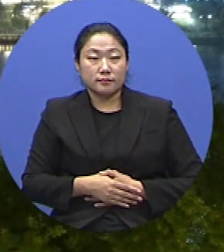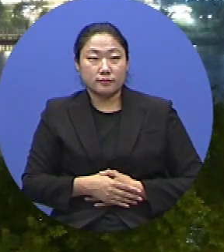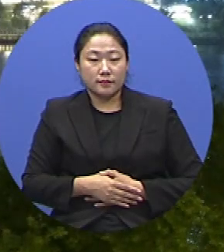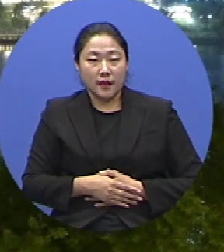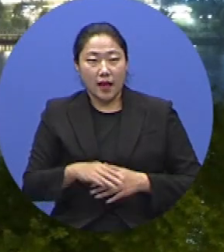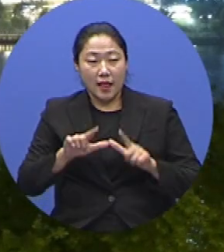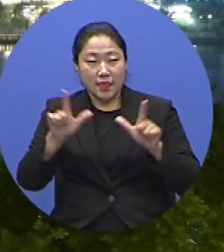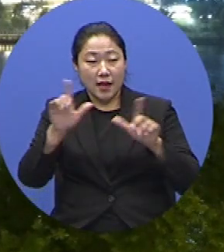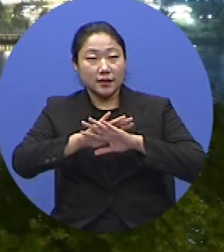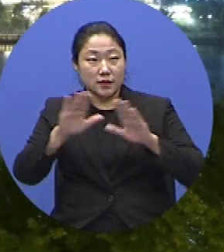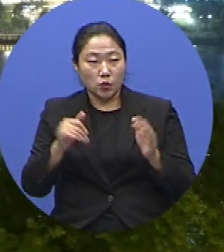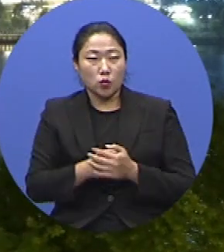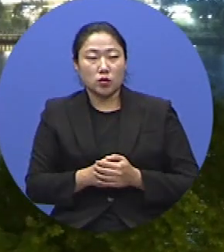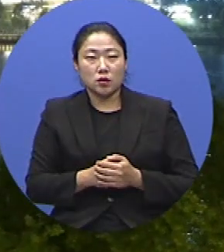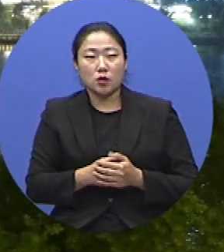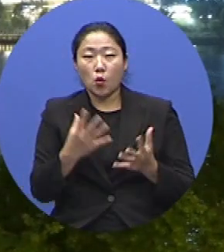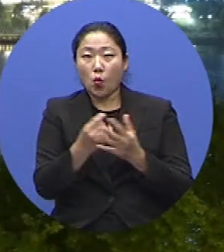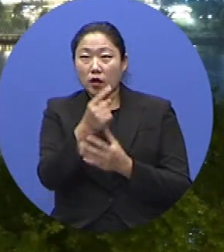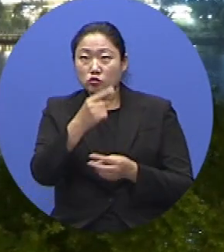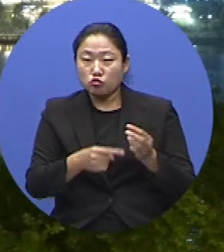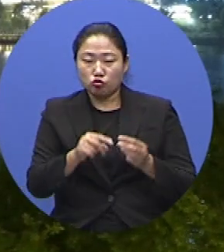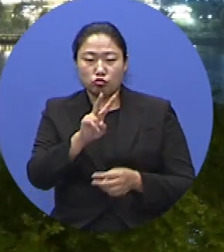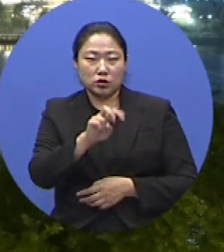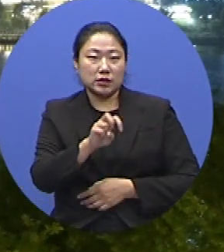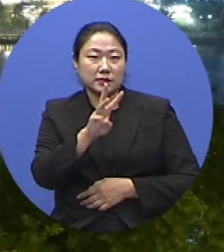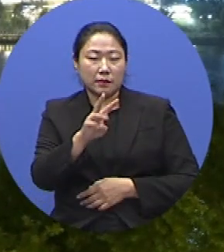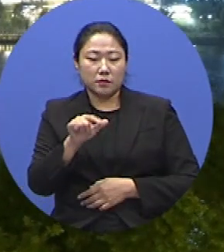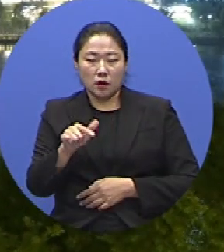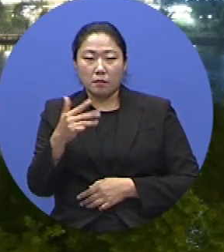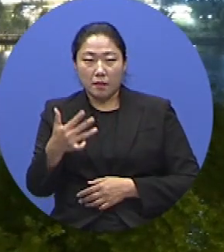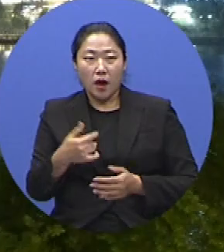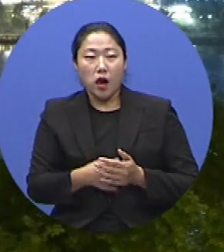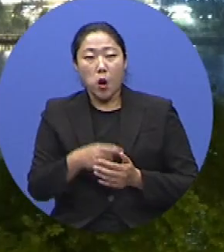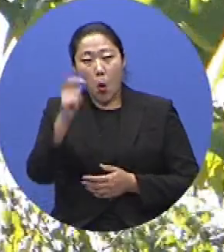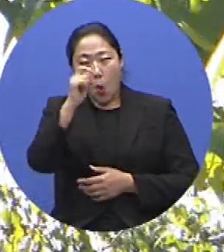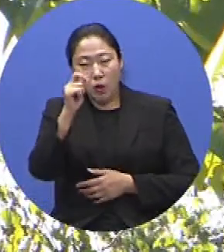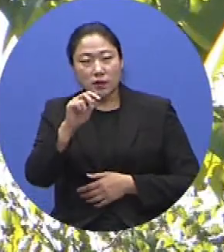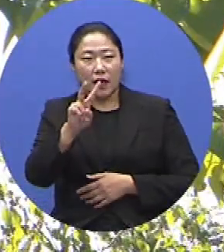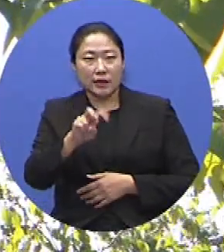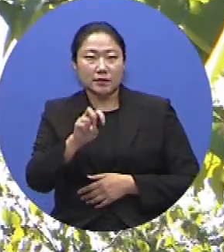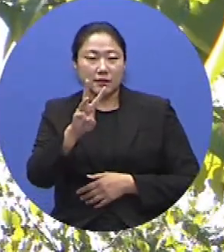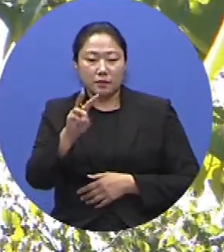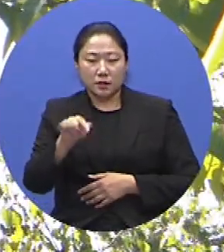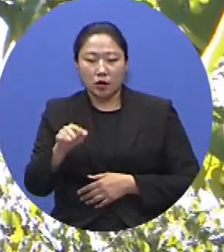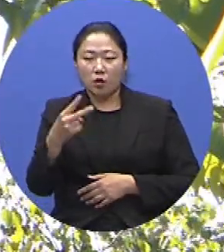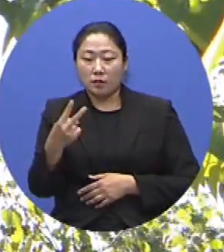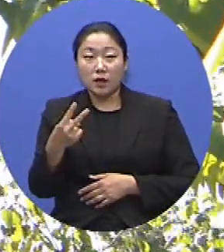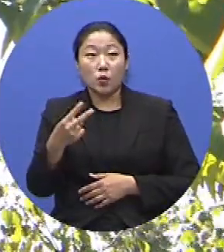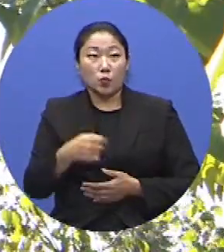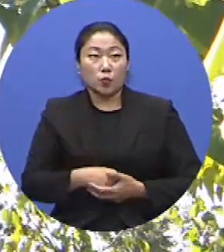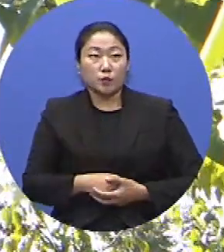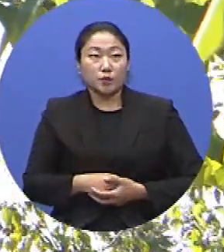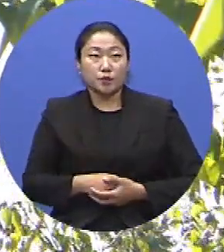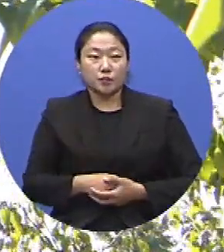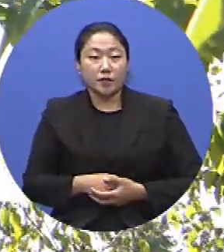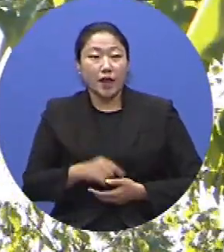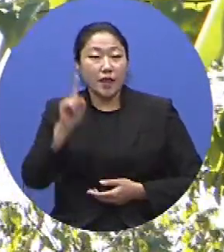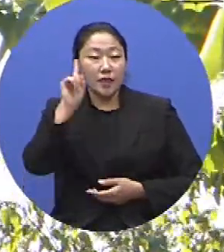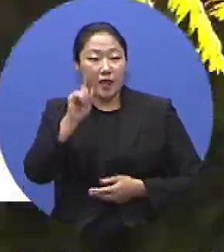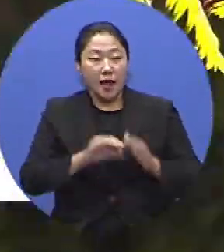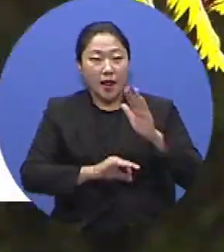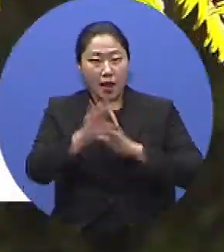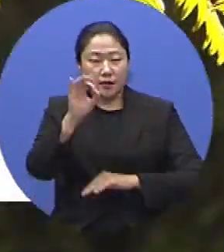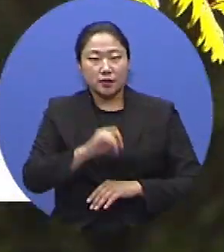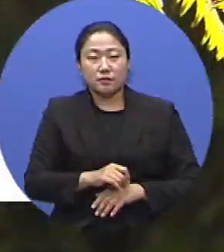날씨입니다 오늘 완주의 낮기온은 23.82 고창은 23.22 기록했습니다 내일 아침